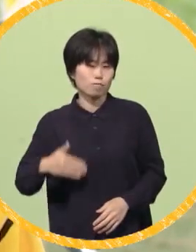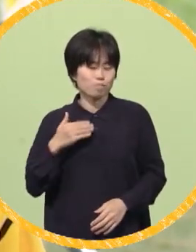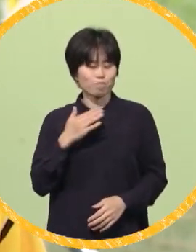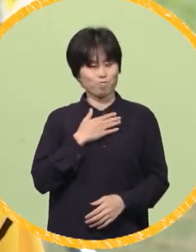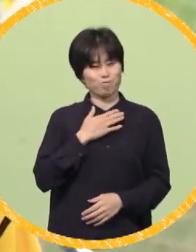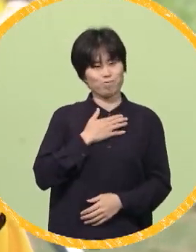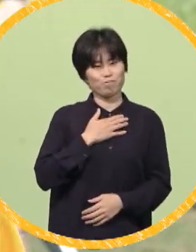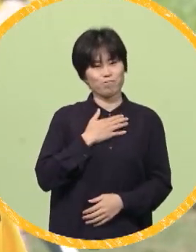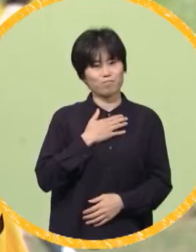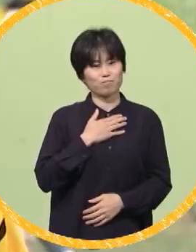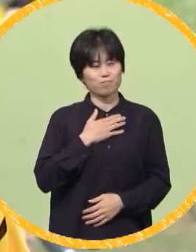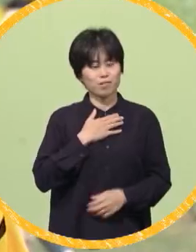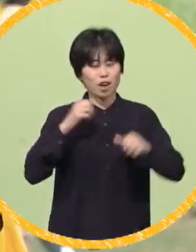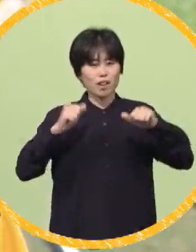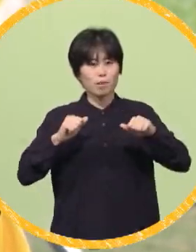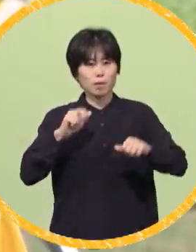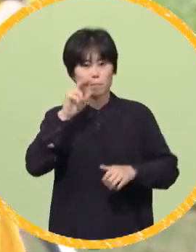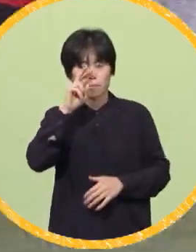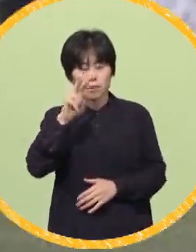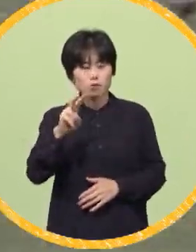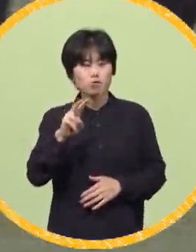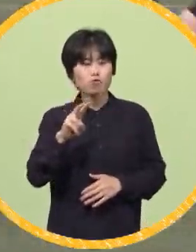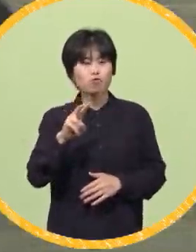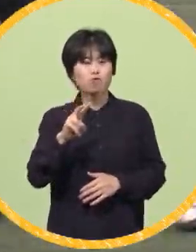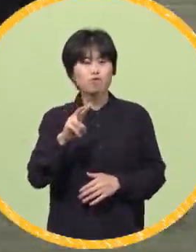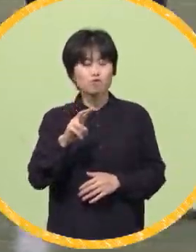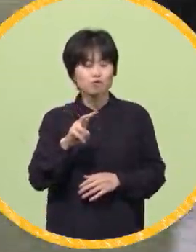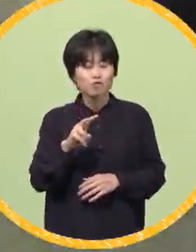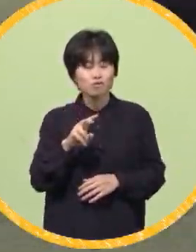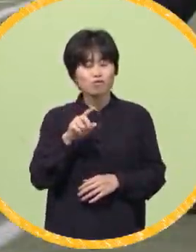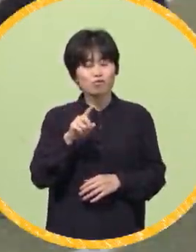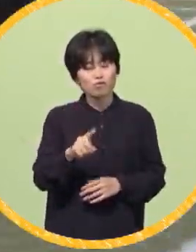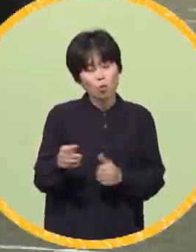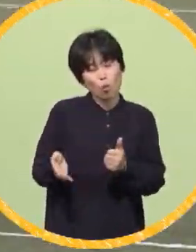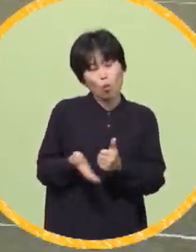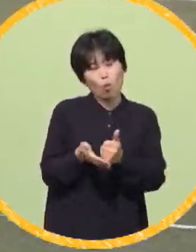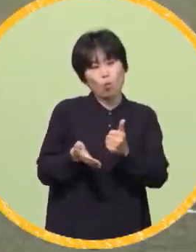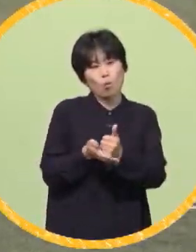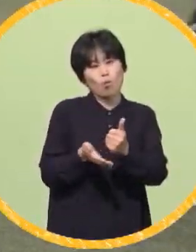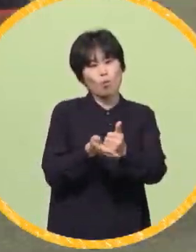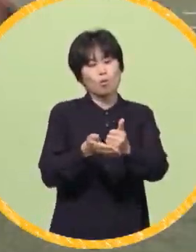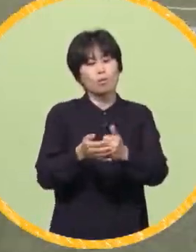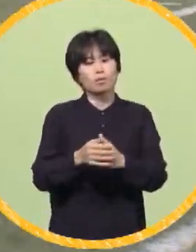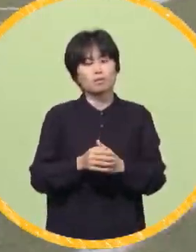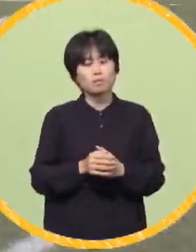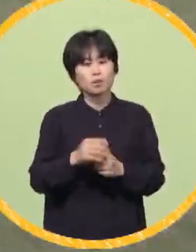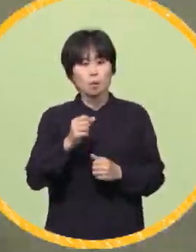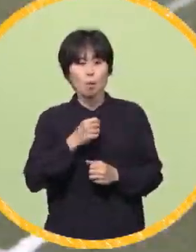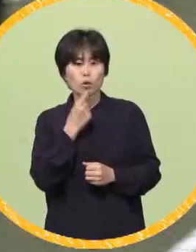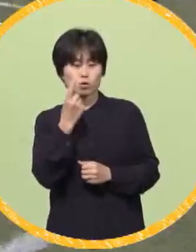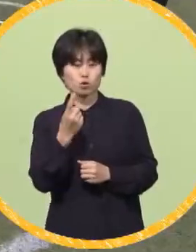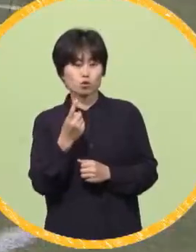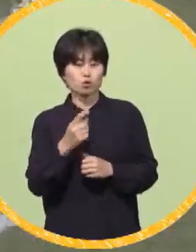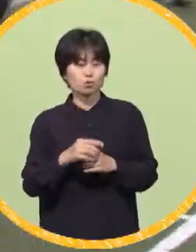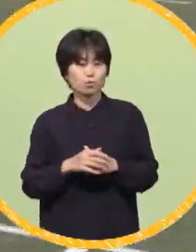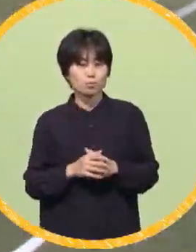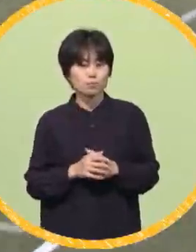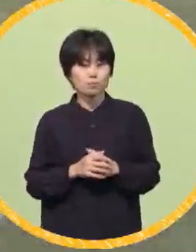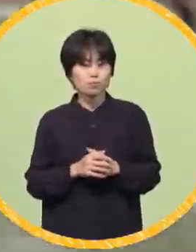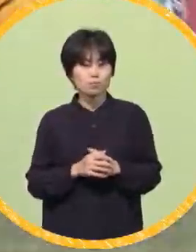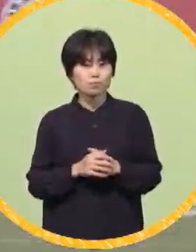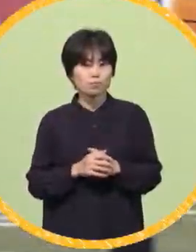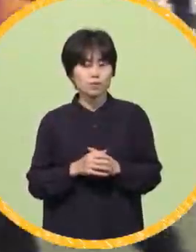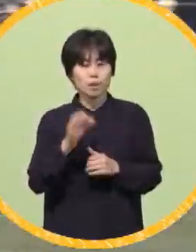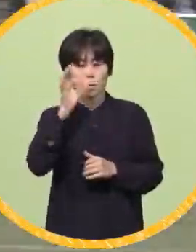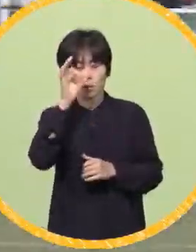ので、うんうんうん、その生で見るのはすごくあのおすすめするんですけど、 いやそうですね、 で、はい、もう一つ魅力としてはやっぱ、はい、見える